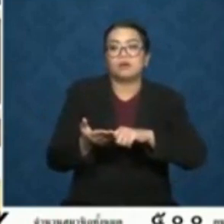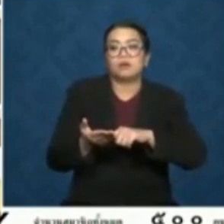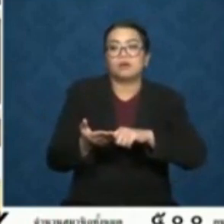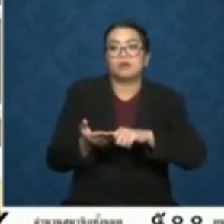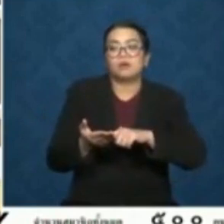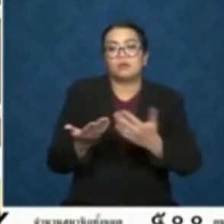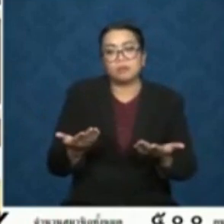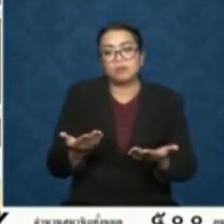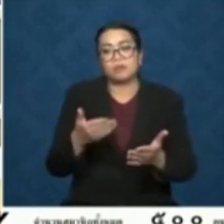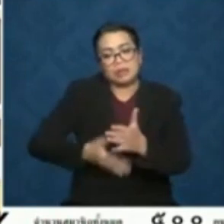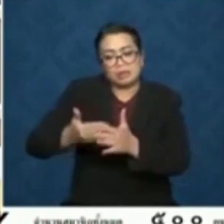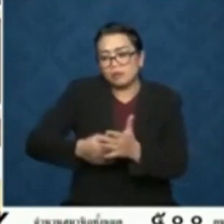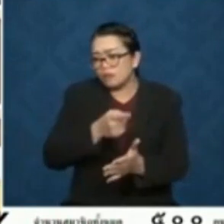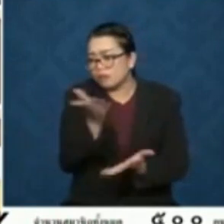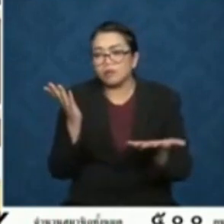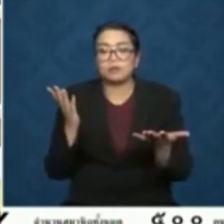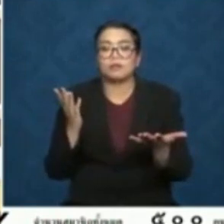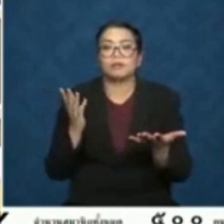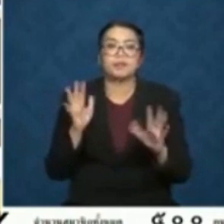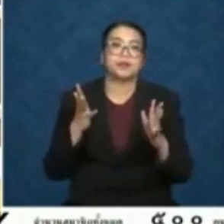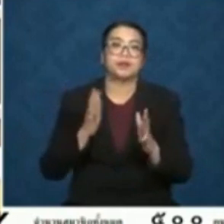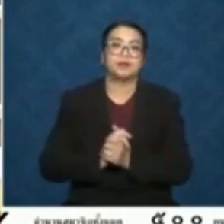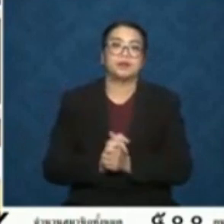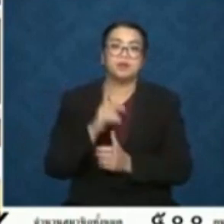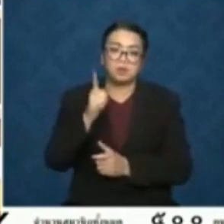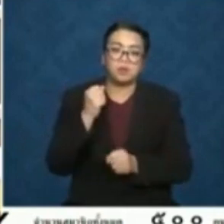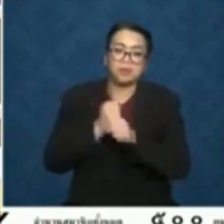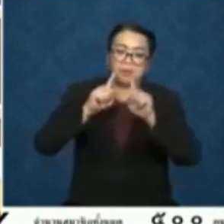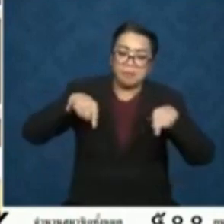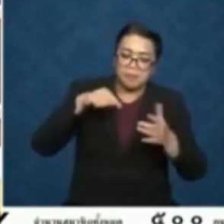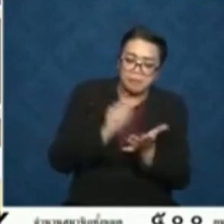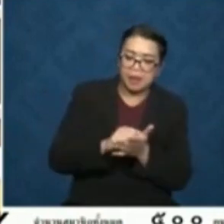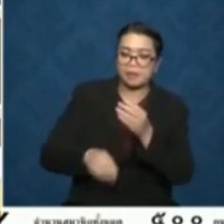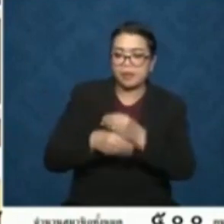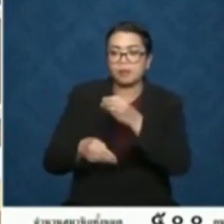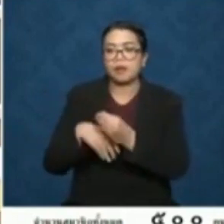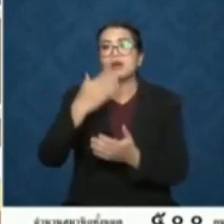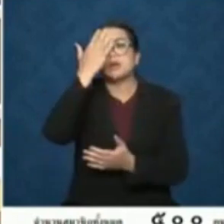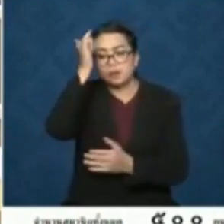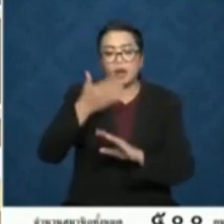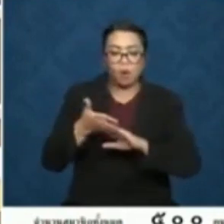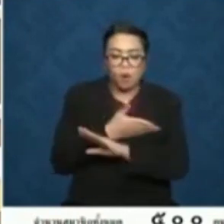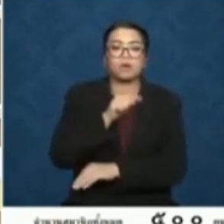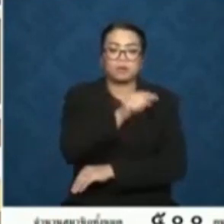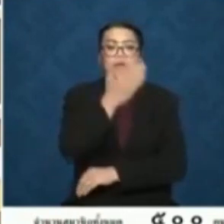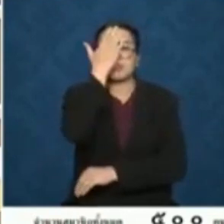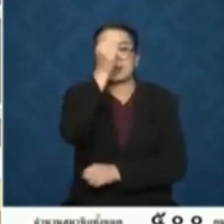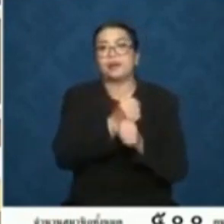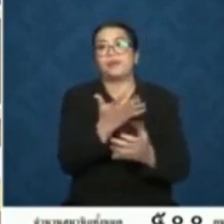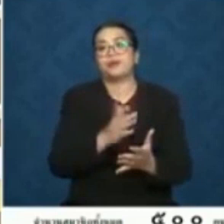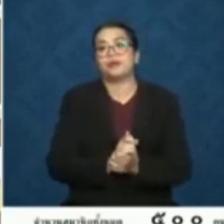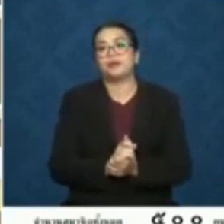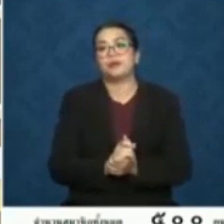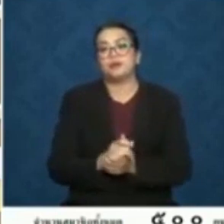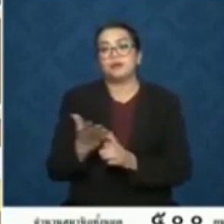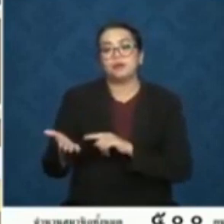แล้วครับผมไม่ติดในประเด็นอะไรทั้งสิ้นที่บอกว่าจะต้องไปทำประเด็นเพิ่มเติมแ